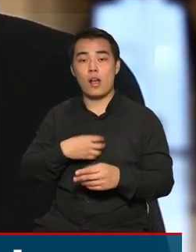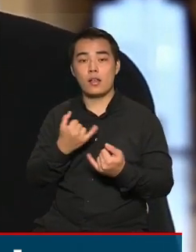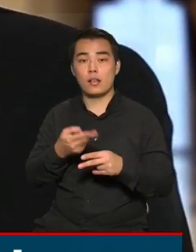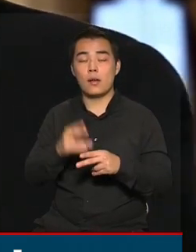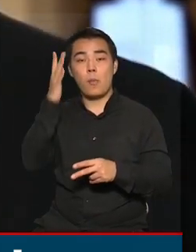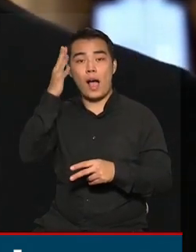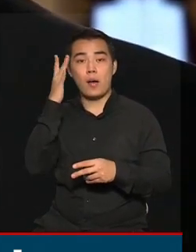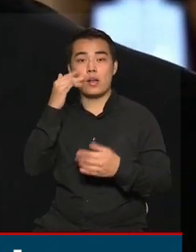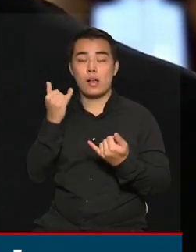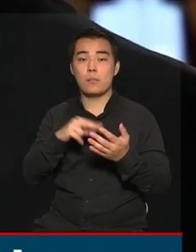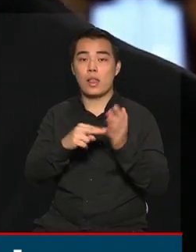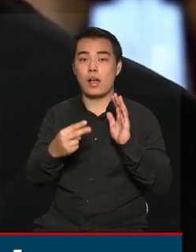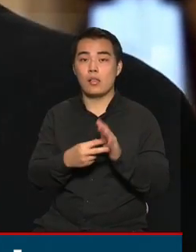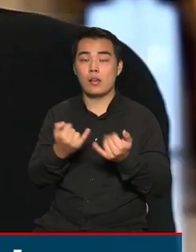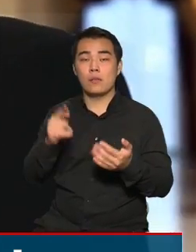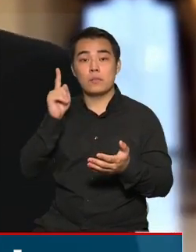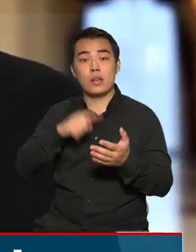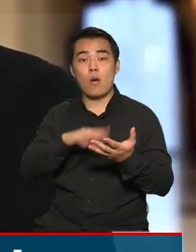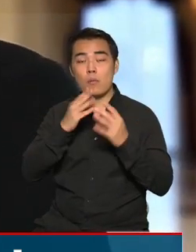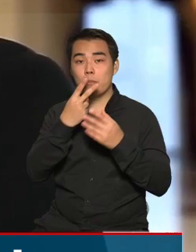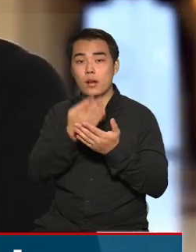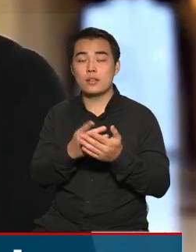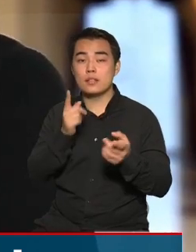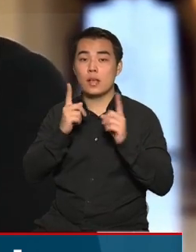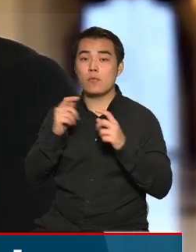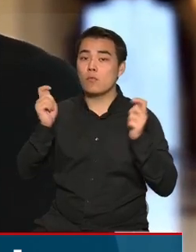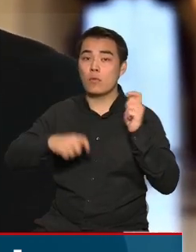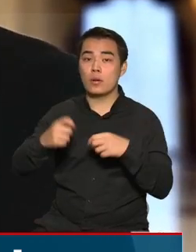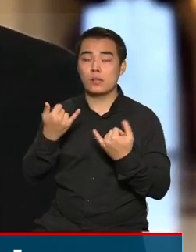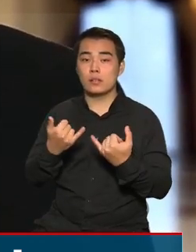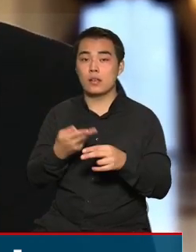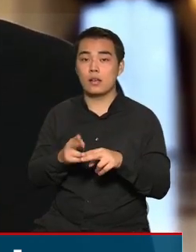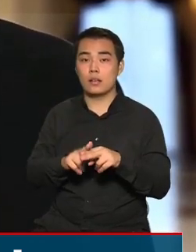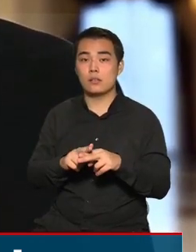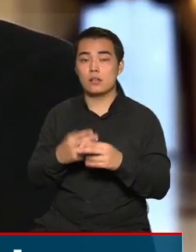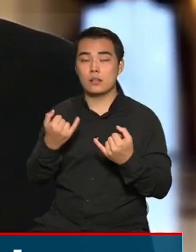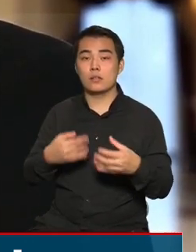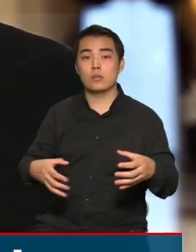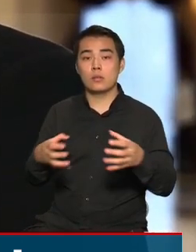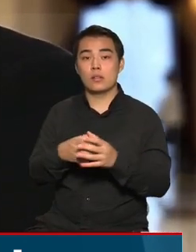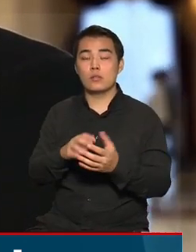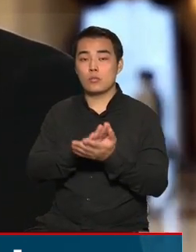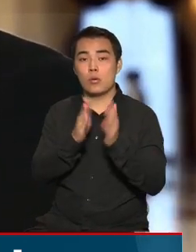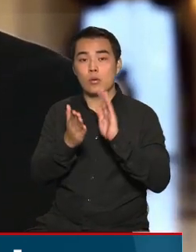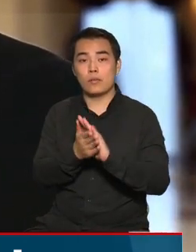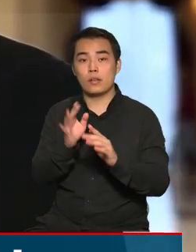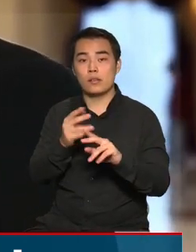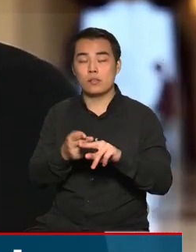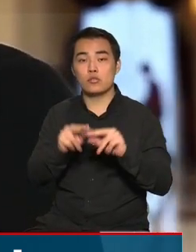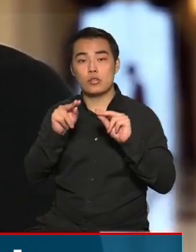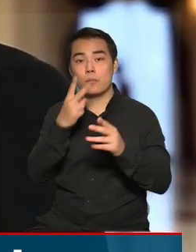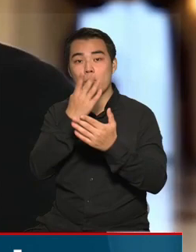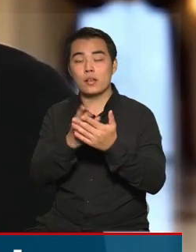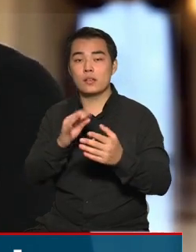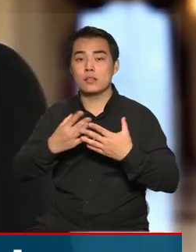арманда тақырыпта, осы семинардың несіне. Енді біріншіден енді бізде қоғам келісім, сосын саяси тұрақтылық, одан кейін